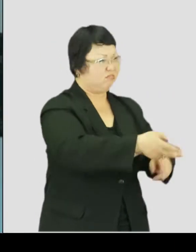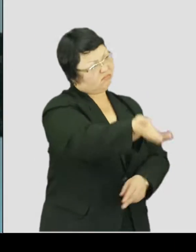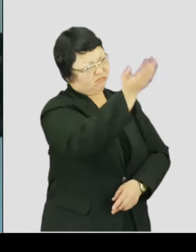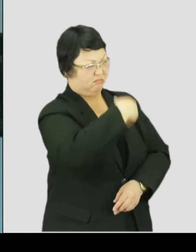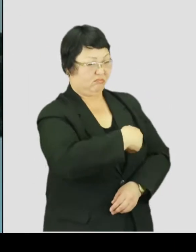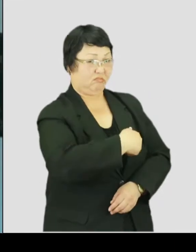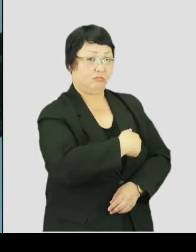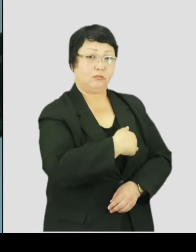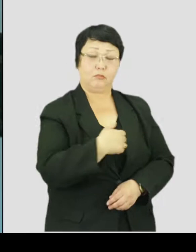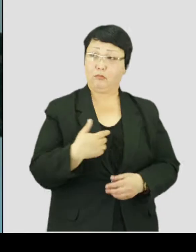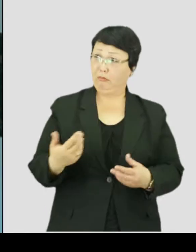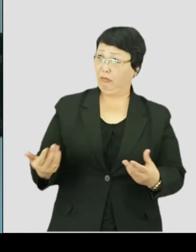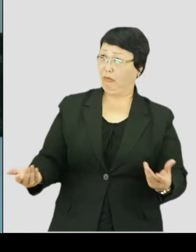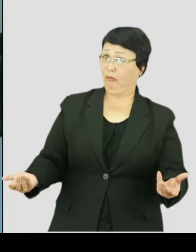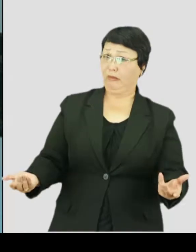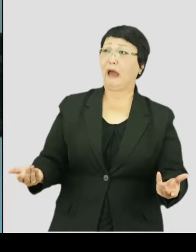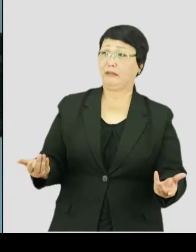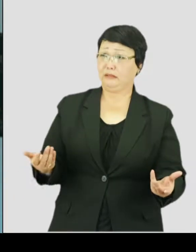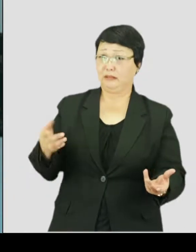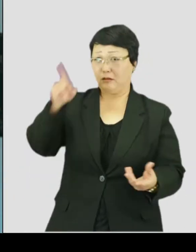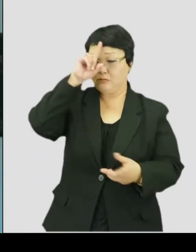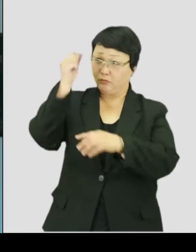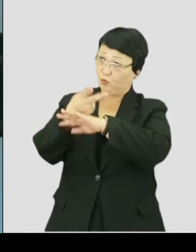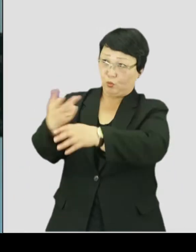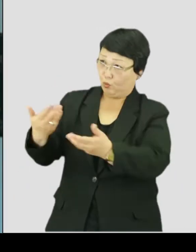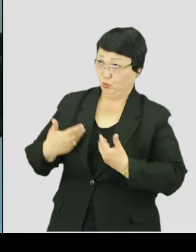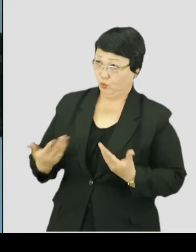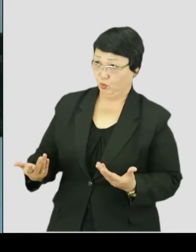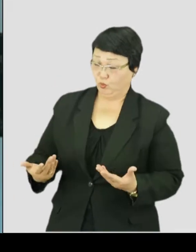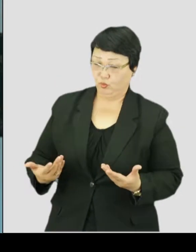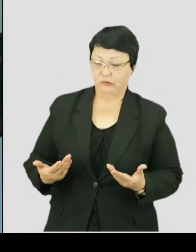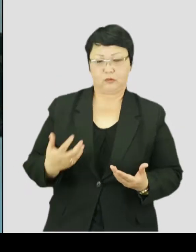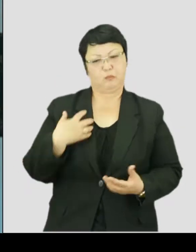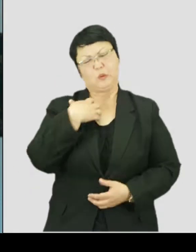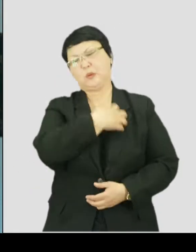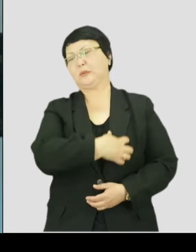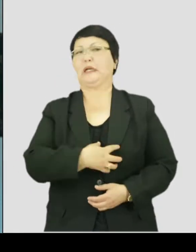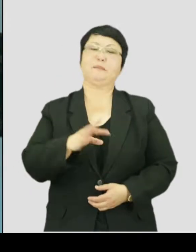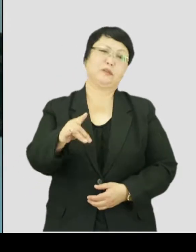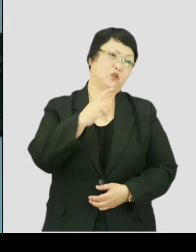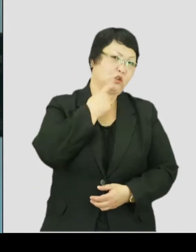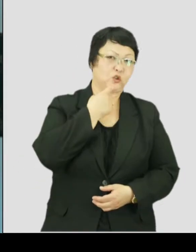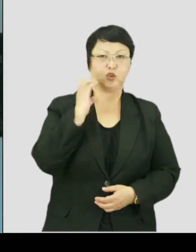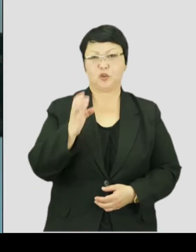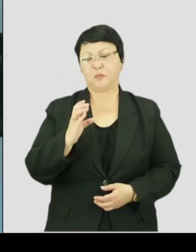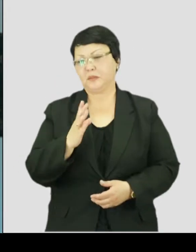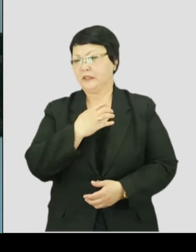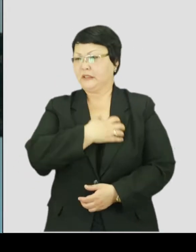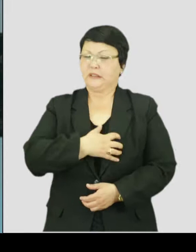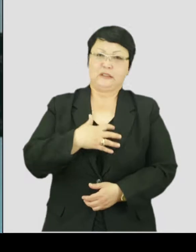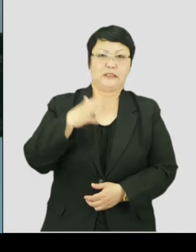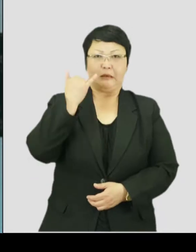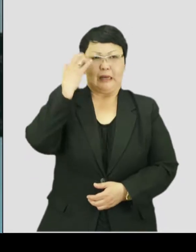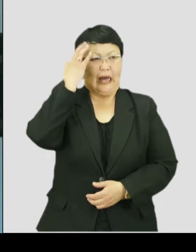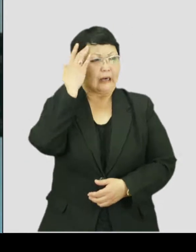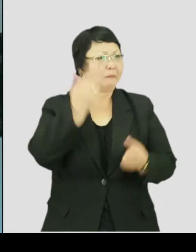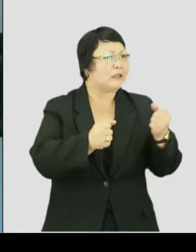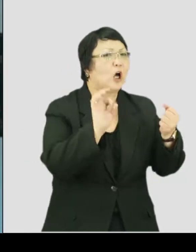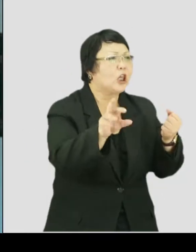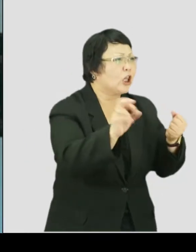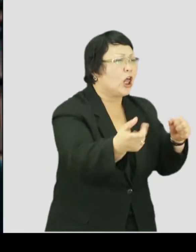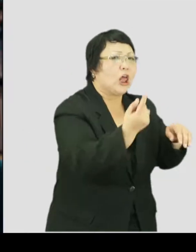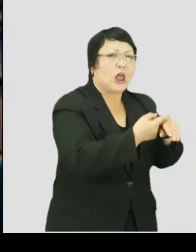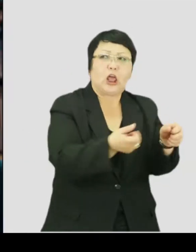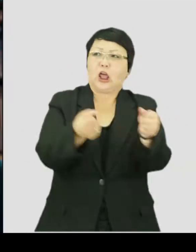хүрээ дээр гэх асуудал зөндөө өчнөө тиймэрхүү асуудал үүснэ. Тэгэл заримдаа бухимдан, заримдаа ч яг хуу тэгэл аргалаад